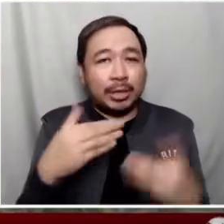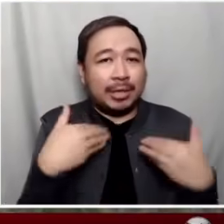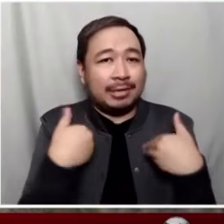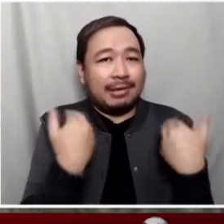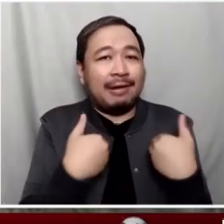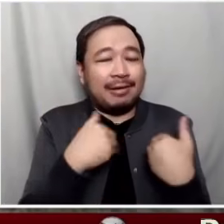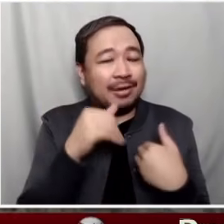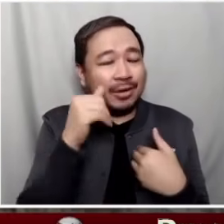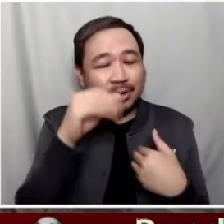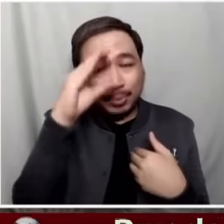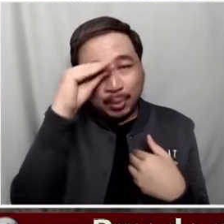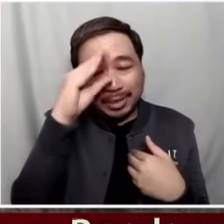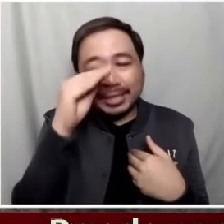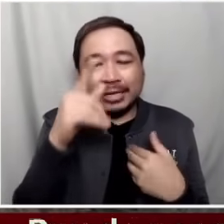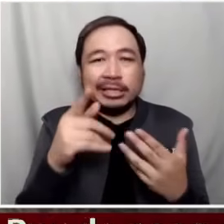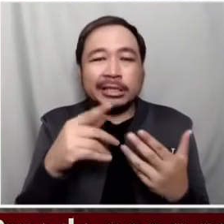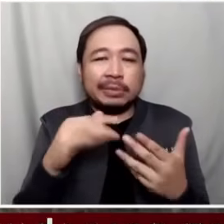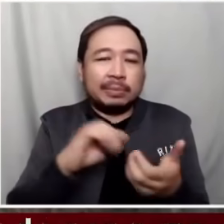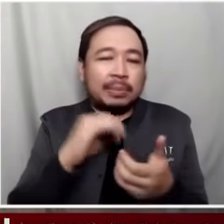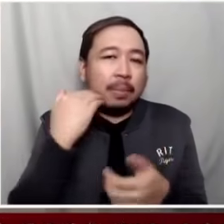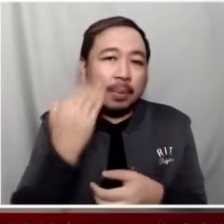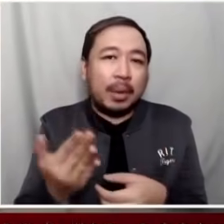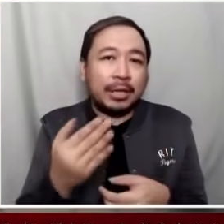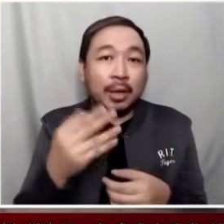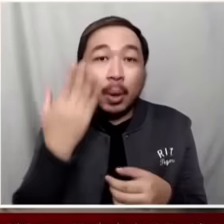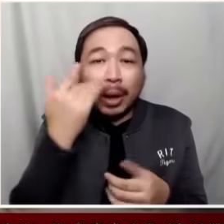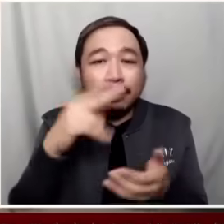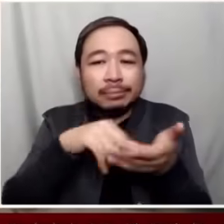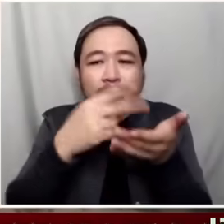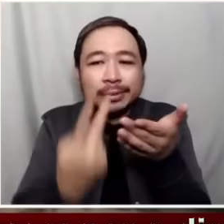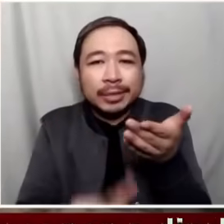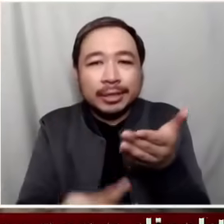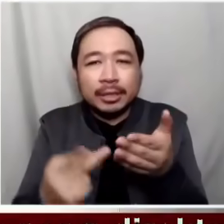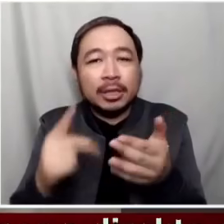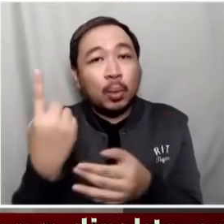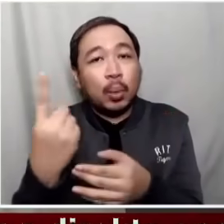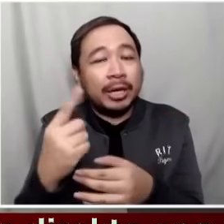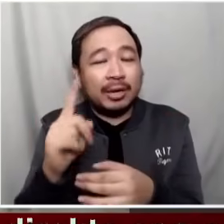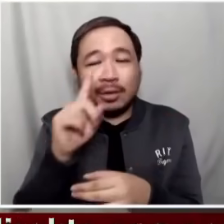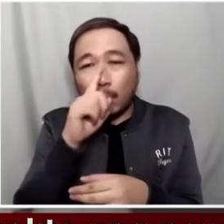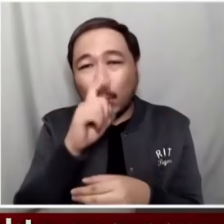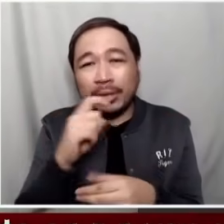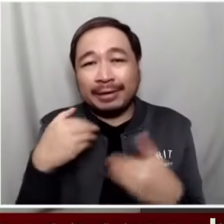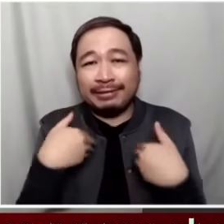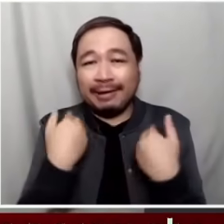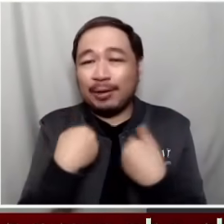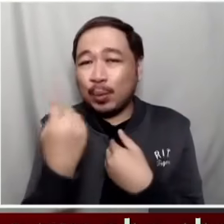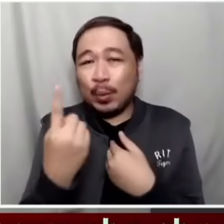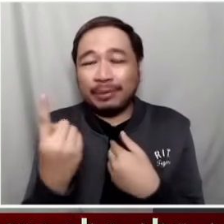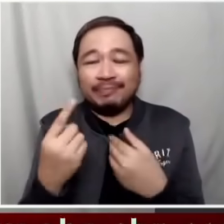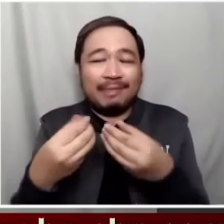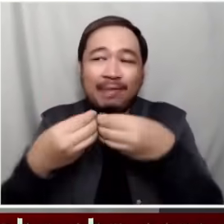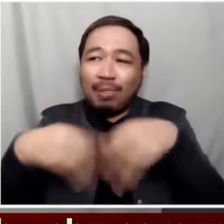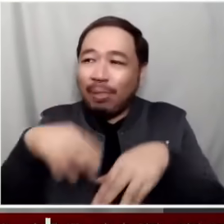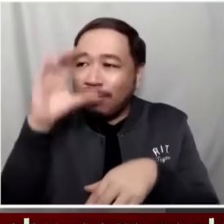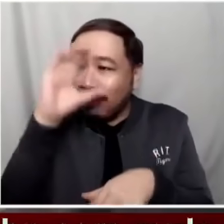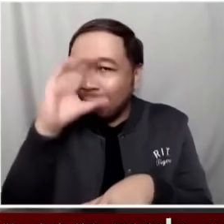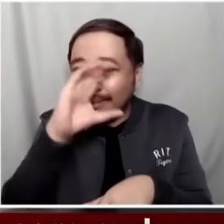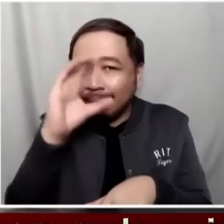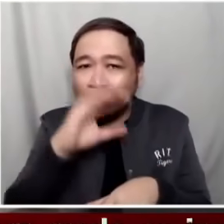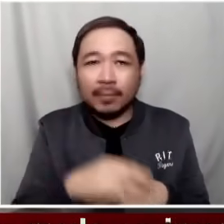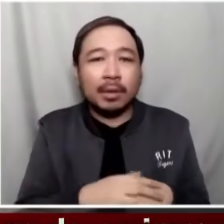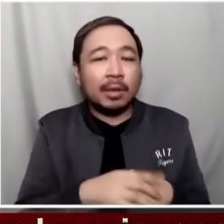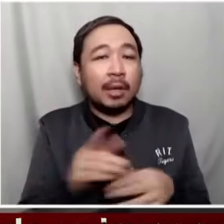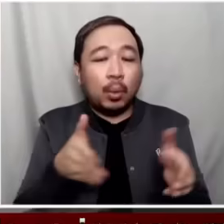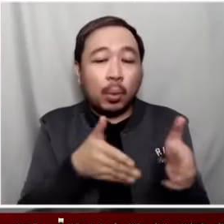ang nasawi sa pagkalunod habang nawawala ang 1 taong gulang na bata. Nasira naman ang kalsada sa barangay